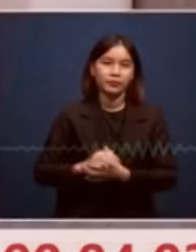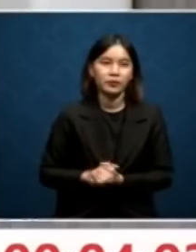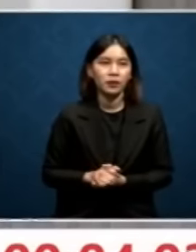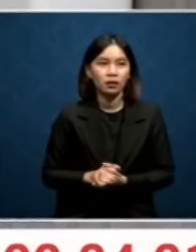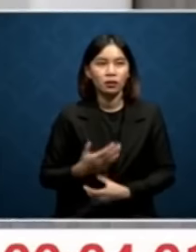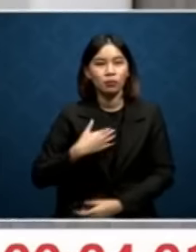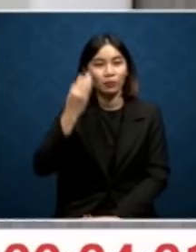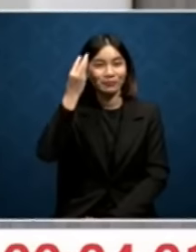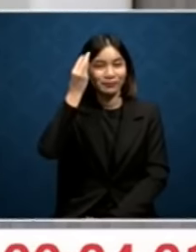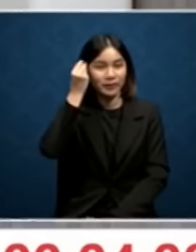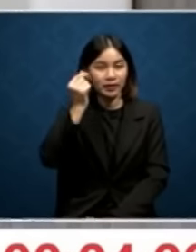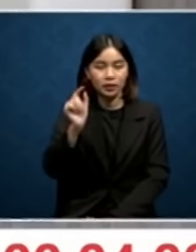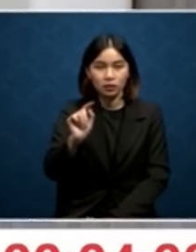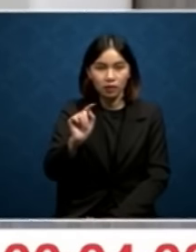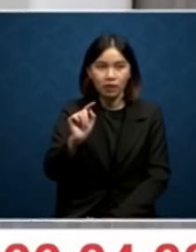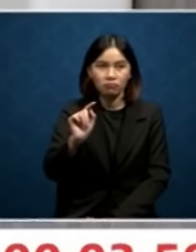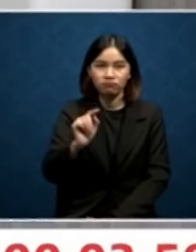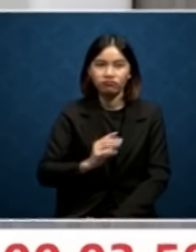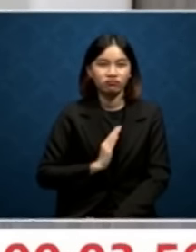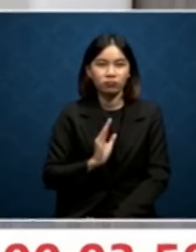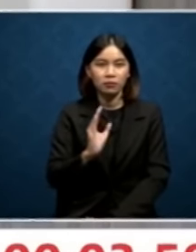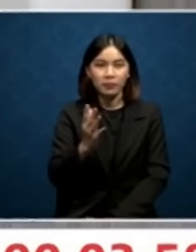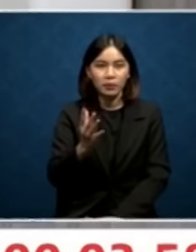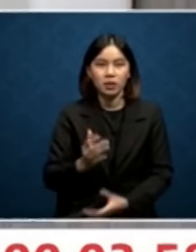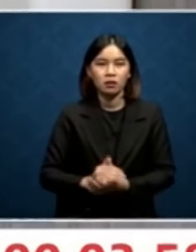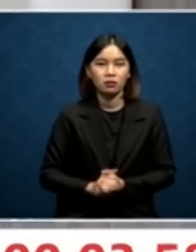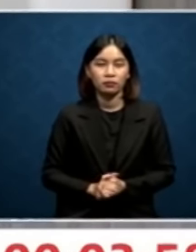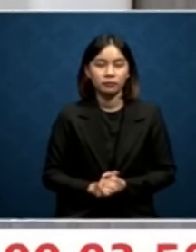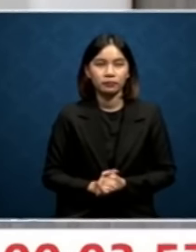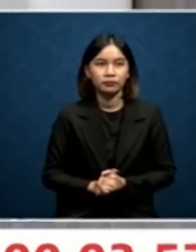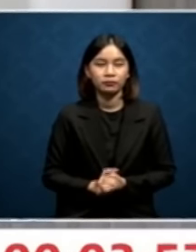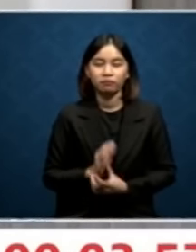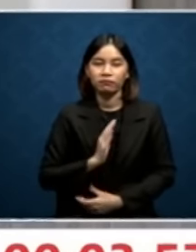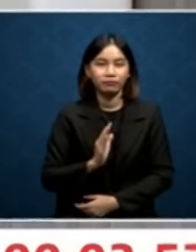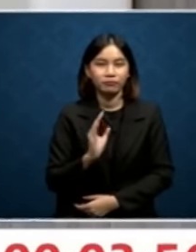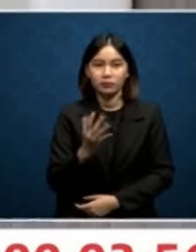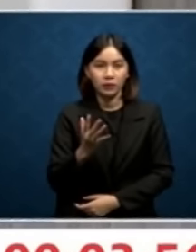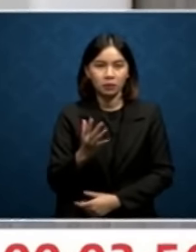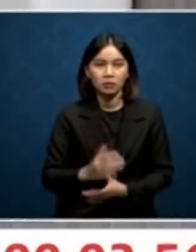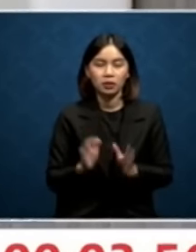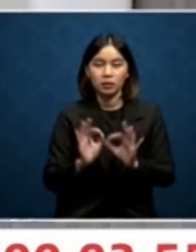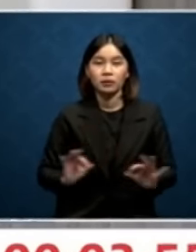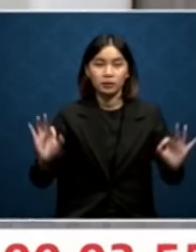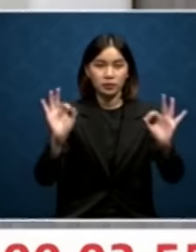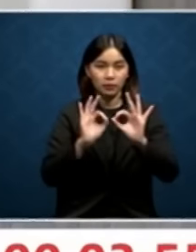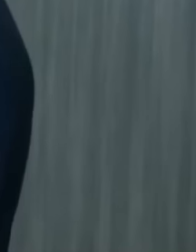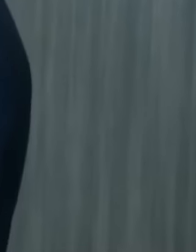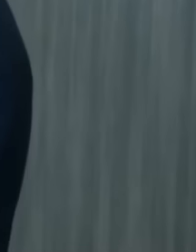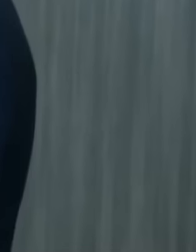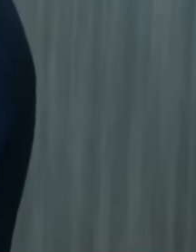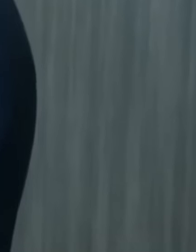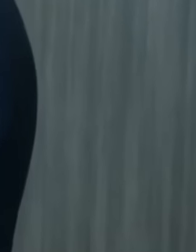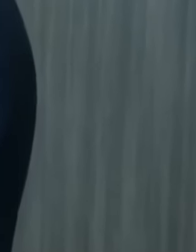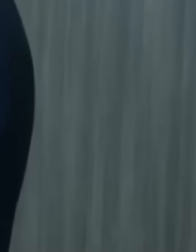สวชุดใหม่ก็ควรจะไปร้องเรียนกับกกตไม่ใช่หร่ะค่ะการมาตั้งกรรมาธิการใน